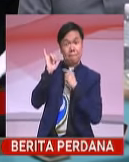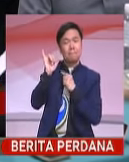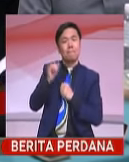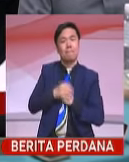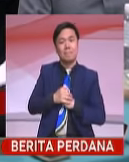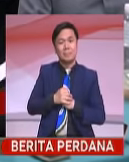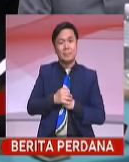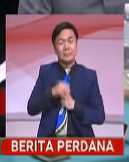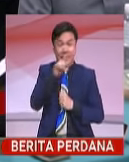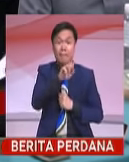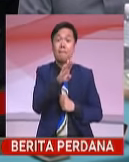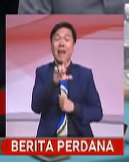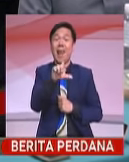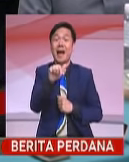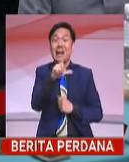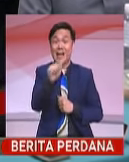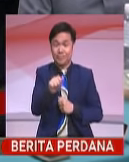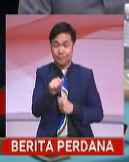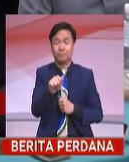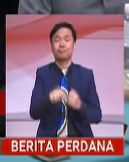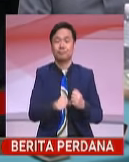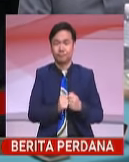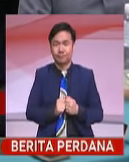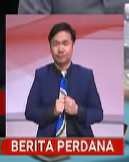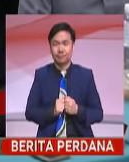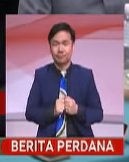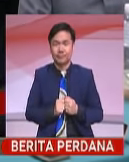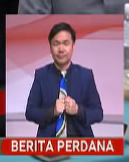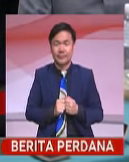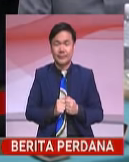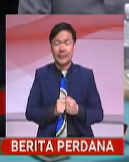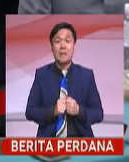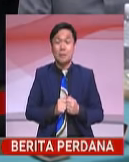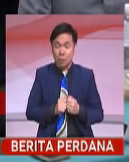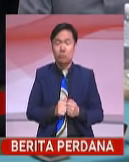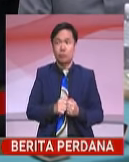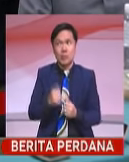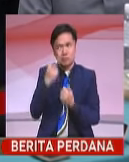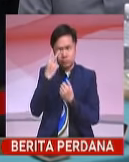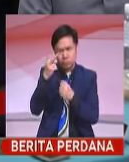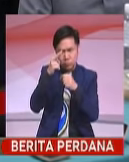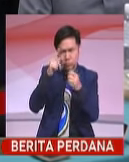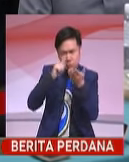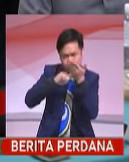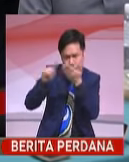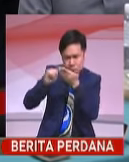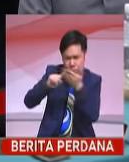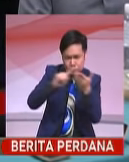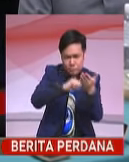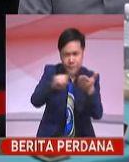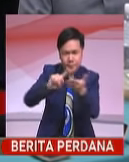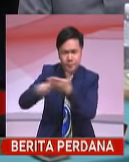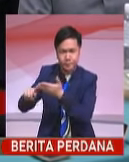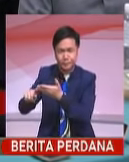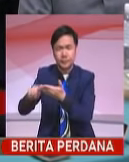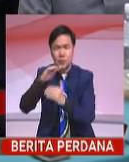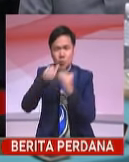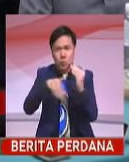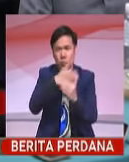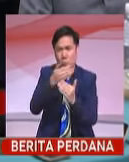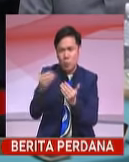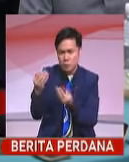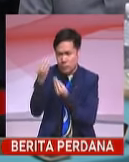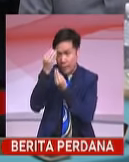di Belaga dan mengikut data-data yang kita dapat daripada kataloga yang bersama vaksin